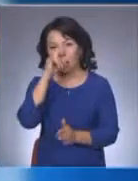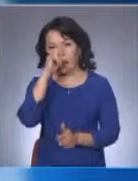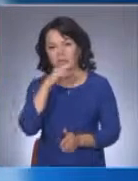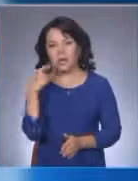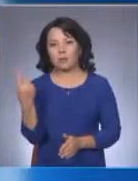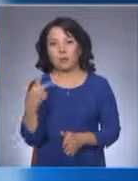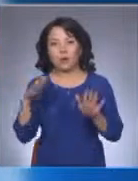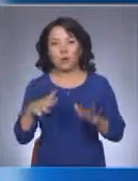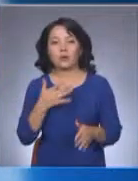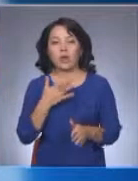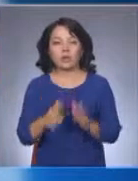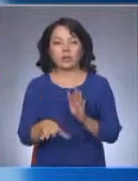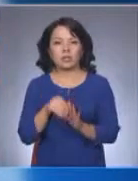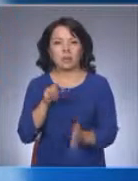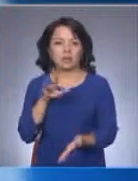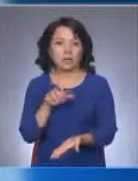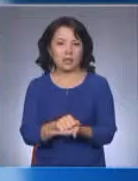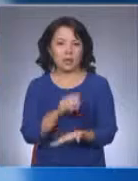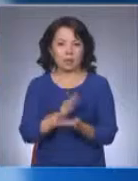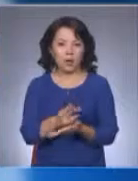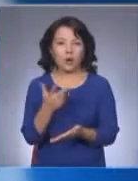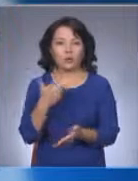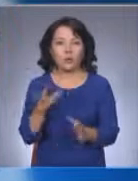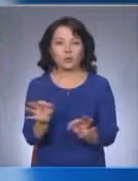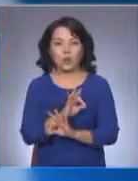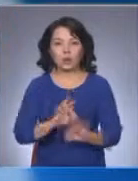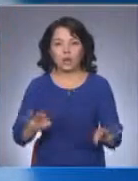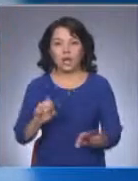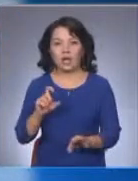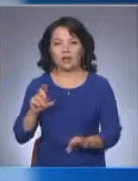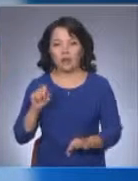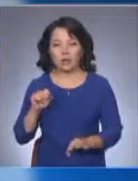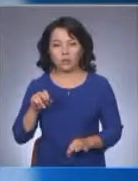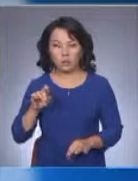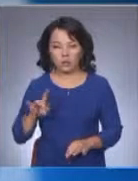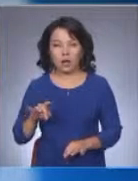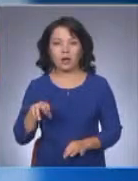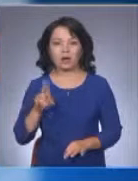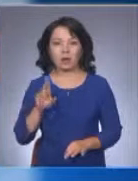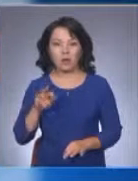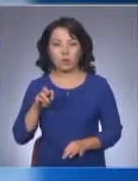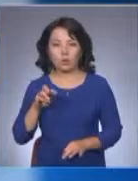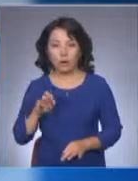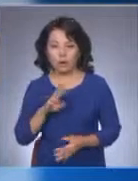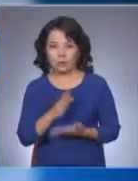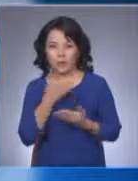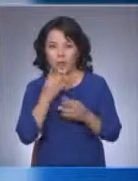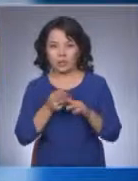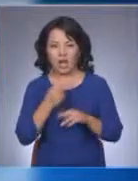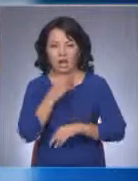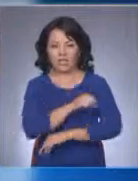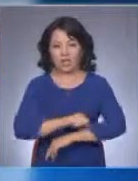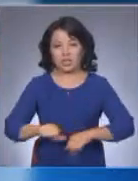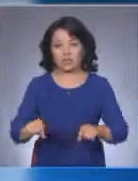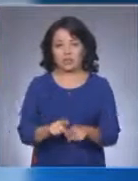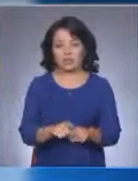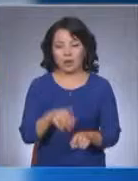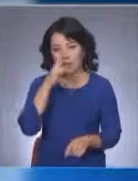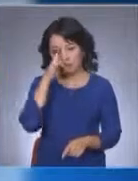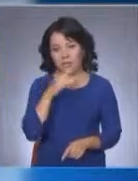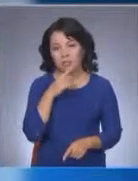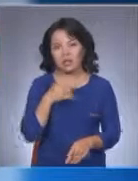бірінші орынға шыққан. Үздік үштікті Колумбия мен Эквадор мемлекеттері түйіндеді. Шар тараптан ағылған шетелдіктер Қазақстан